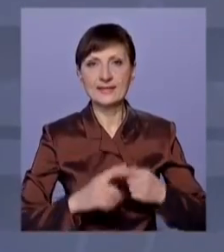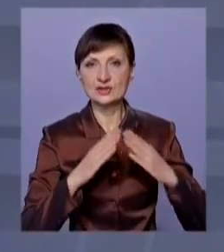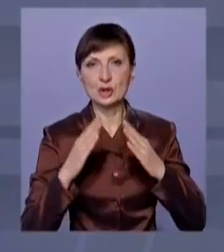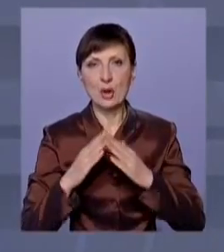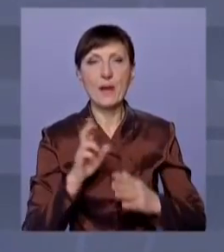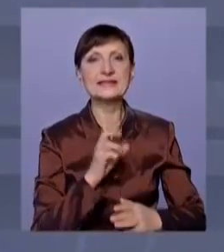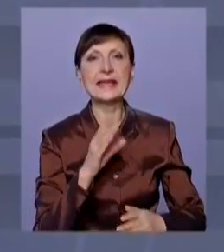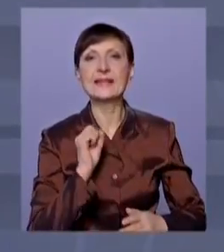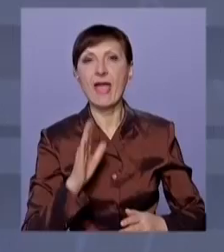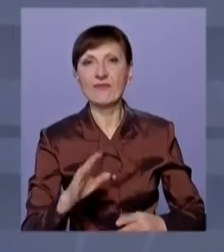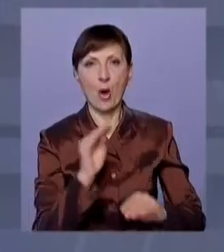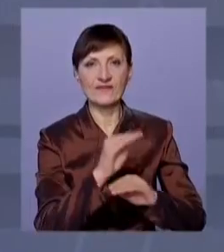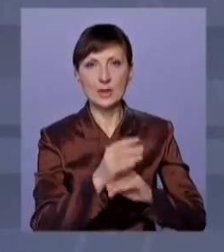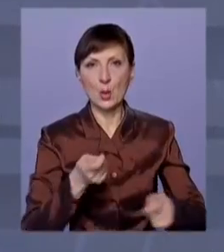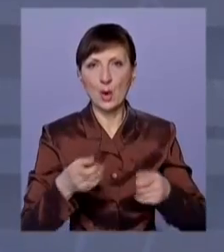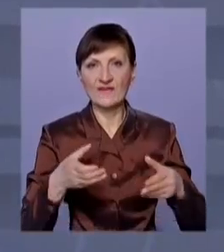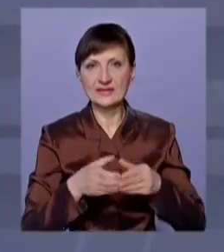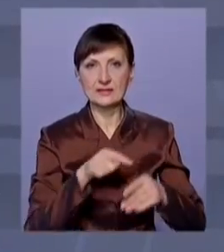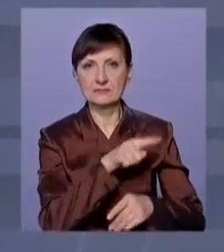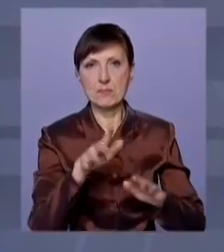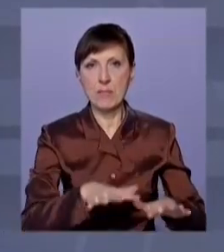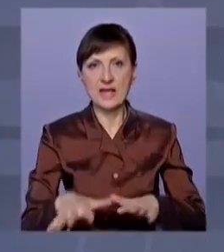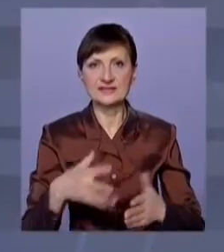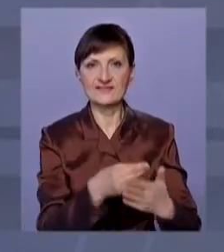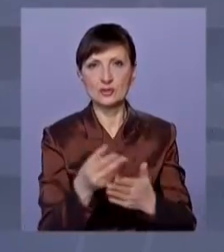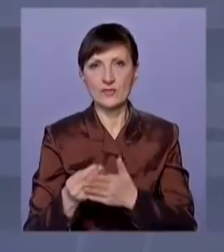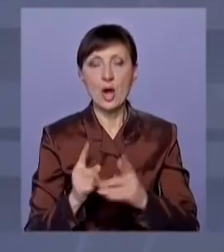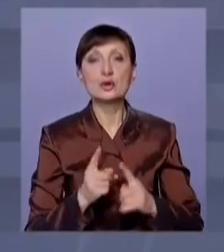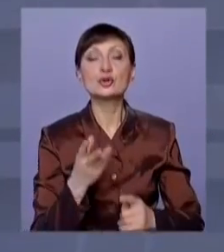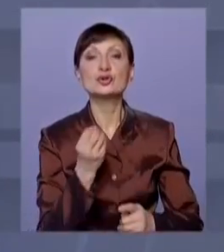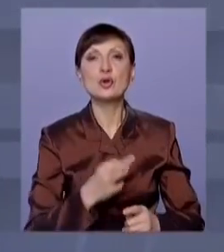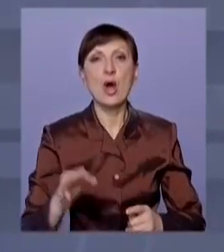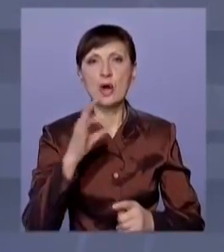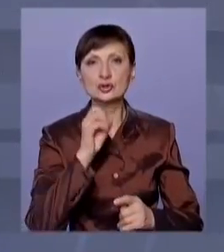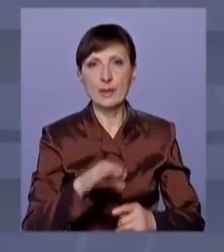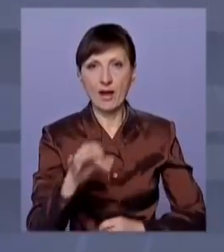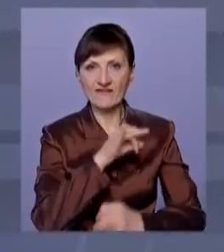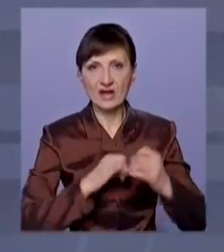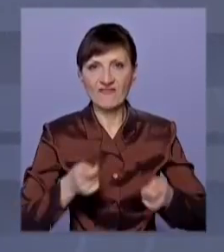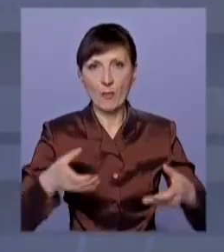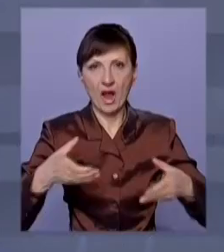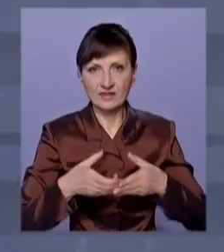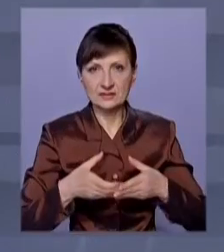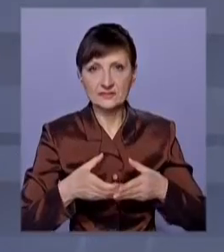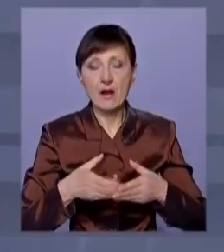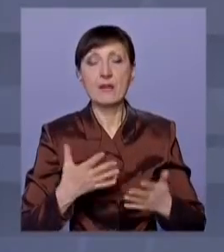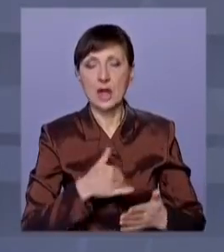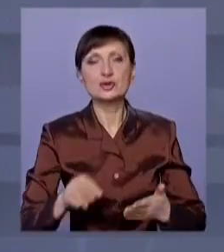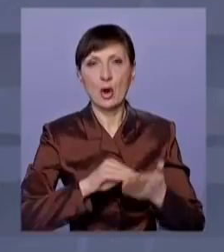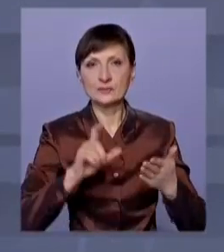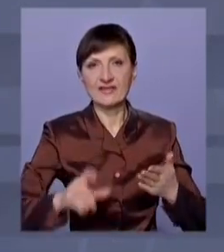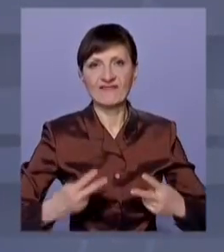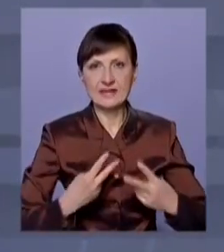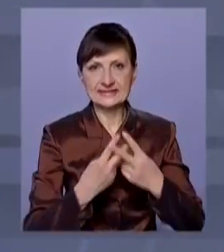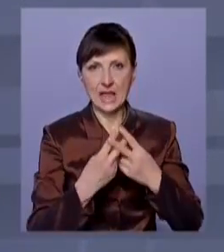Бакытжан Сагинтаев обвинил руководителей на местах. О чем еще говорили на заседании правительства, знает мой коллега в Астане Анвар